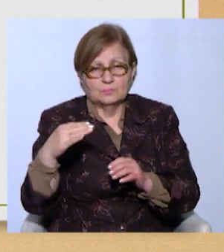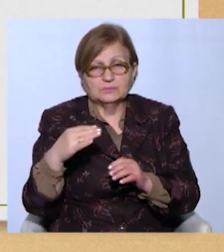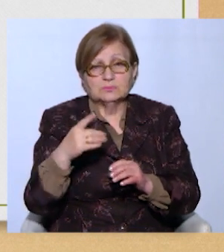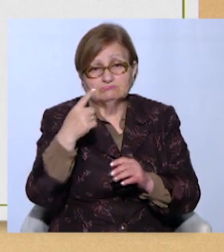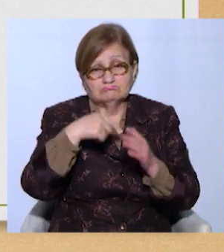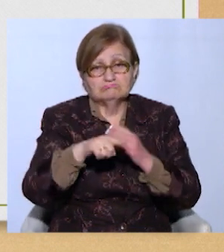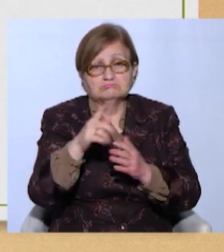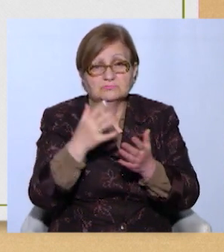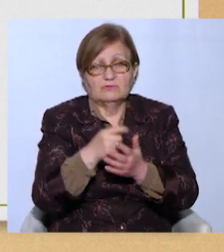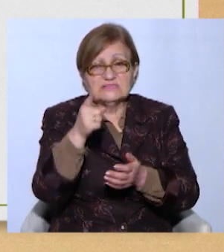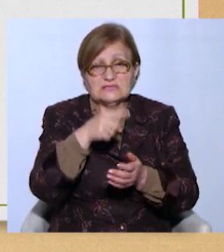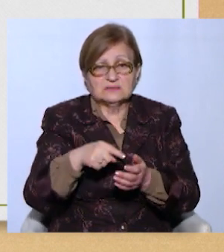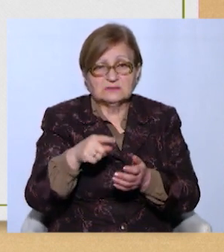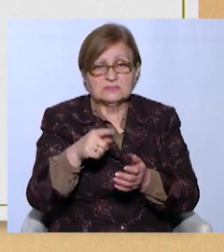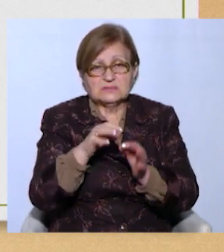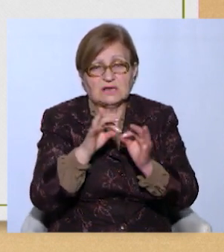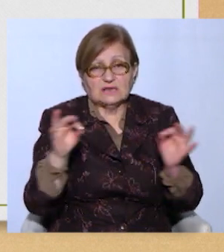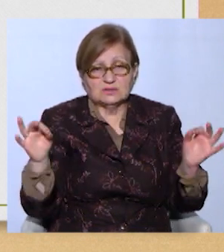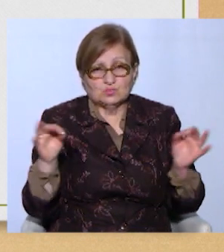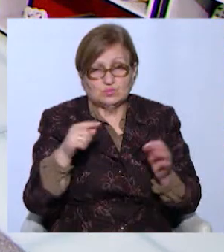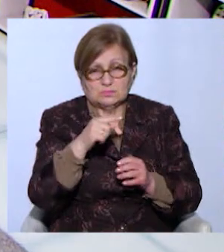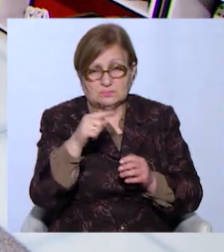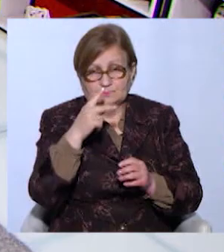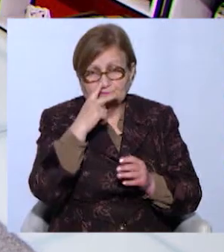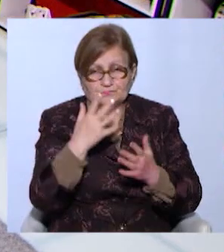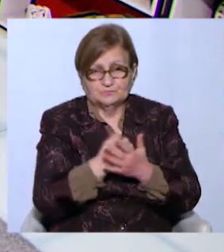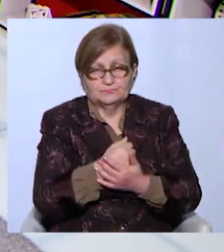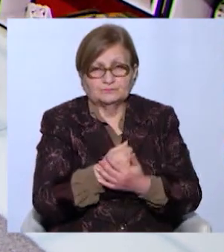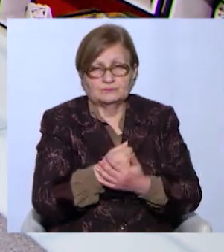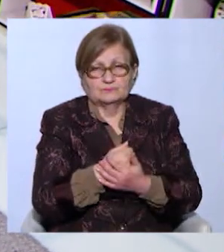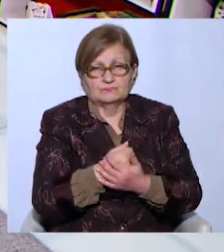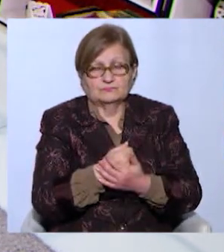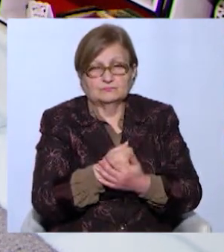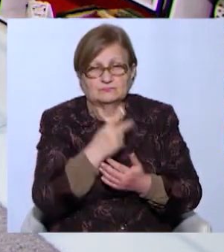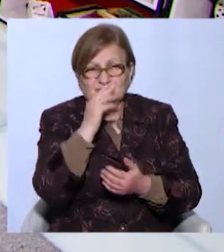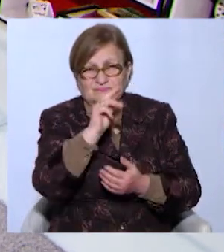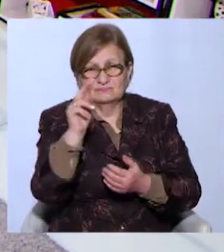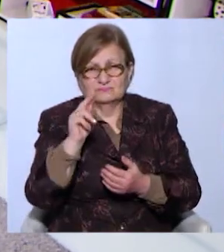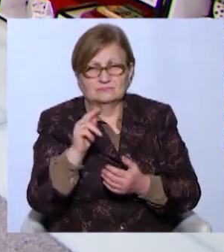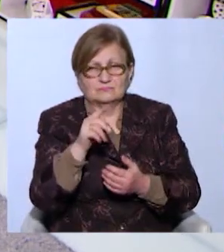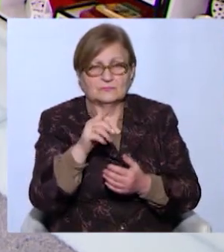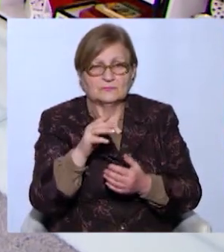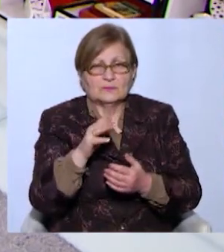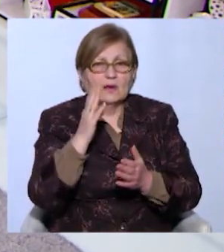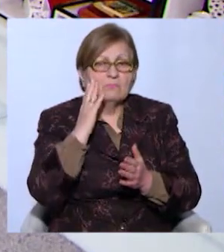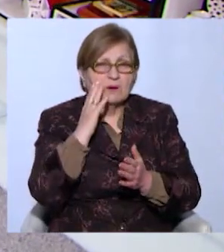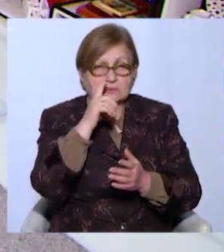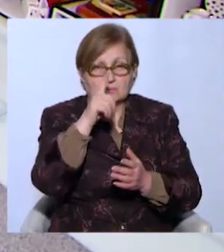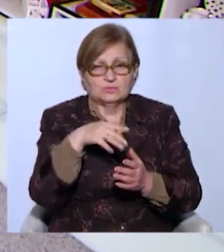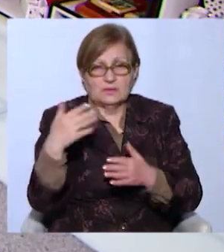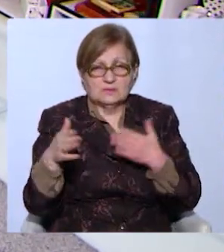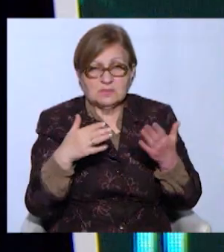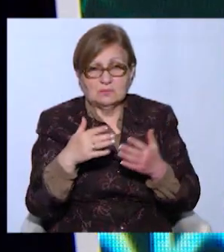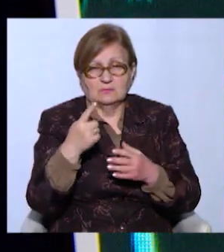იპოვეთ ამ წრეწირის რადიუსი. მოკლედ, აი ესეთნაირად გვაქვს საქმე. მართკუთხა სამკუთხედში ჩახაზული წრეწირი